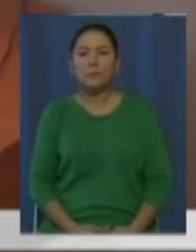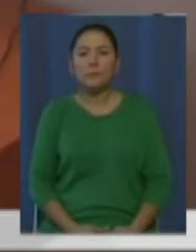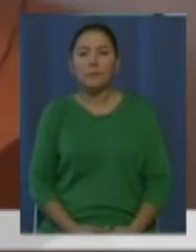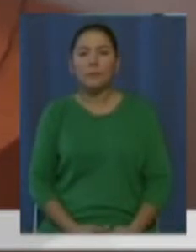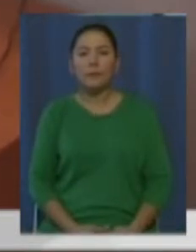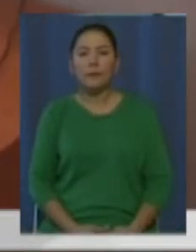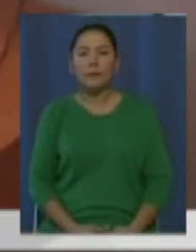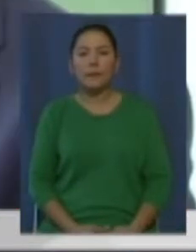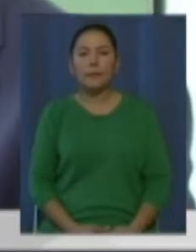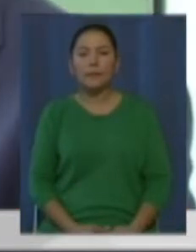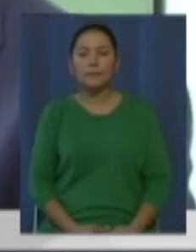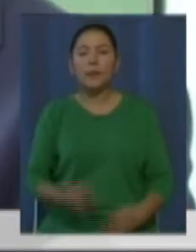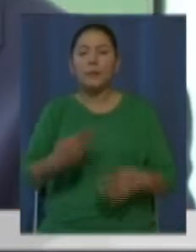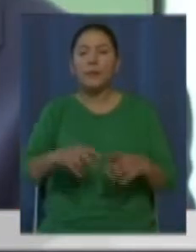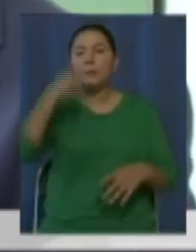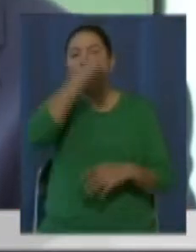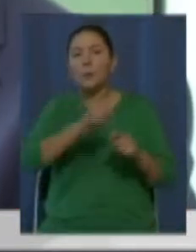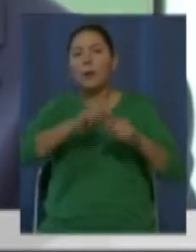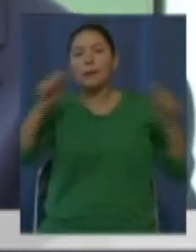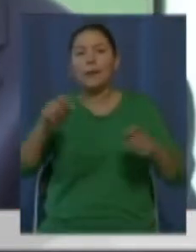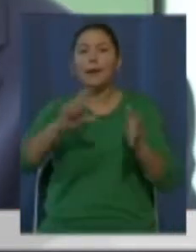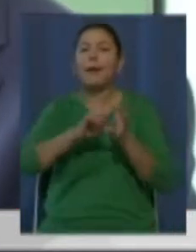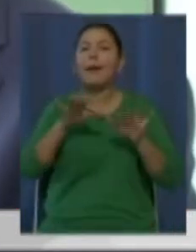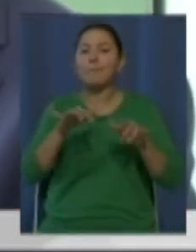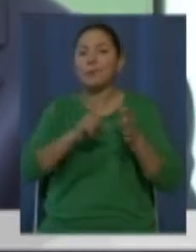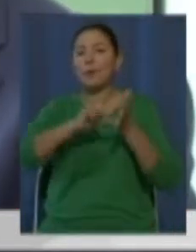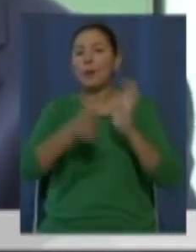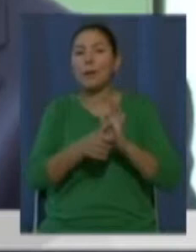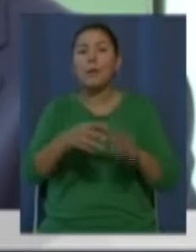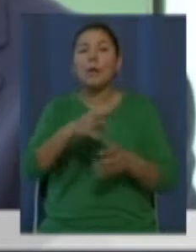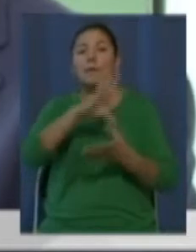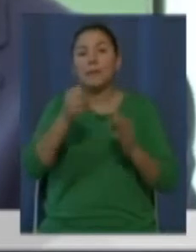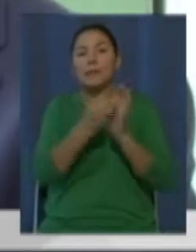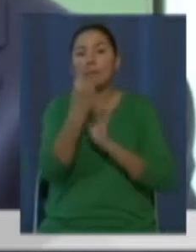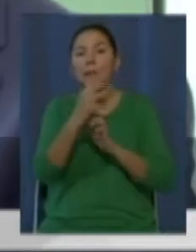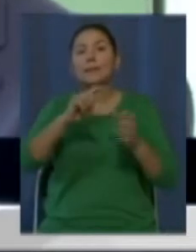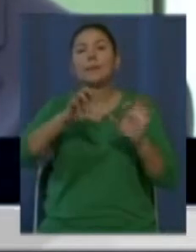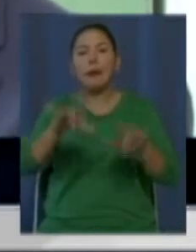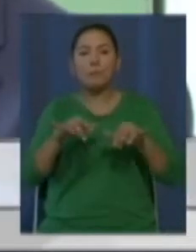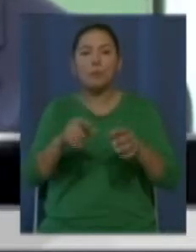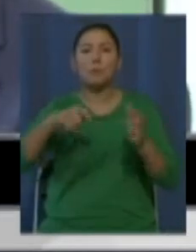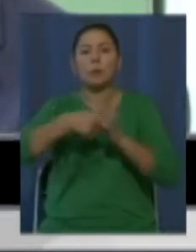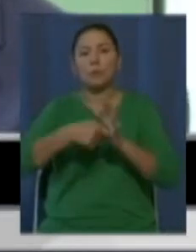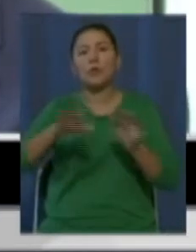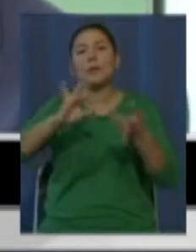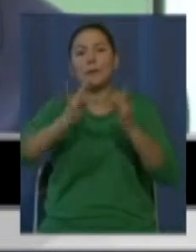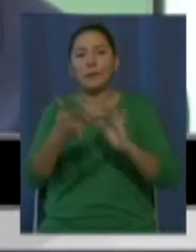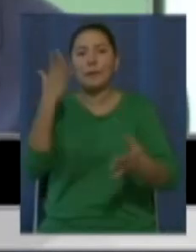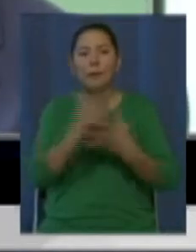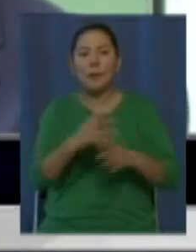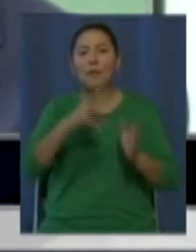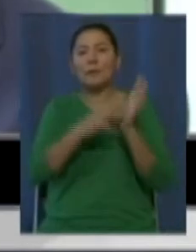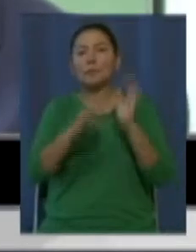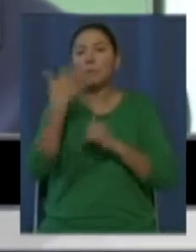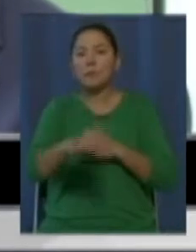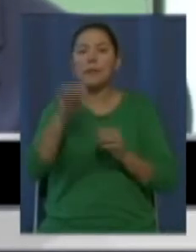базасы жаңартылды. Компьютер сыныбы келді биыл оқу жылына. 12-1. Барлығы да интернетке қосылған қазір. 13